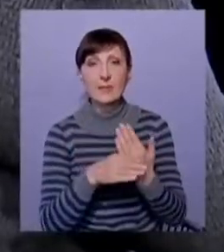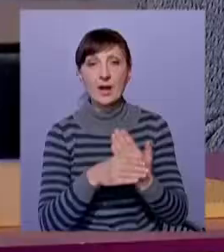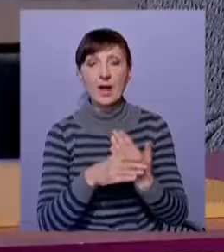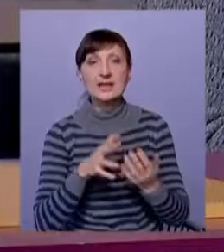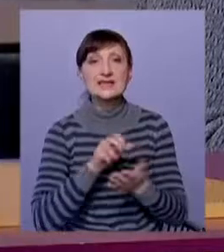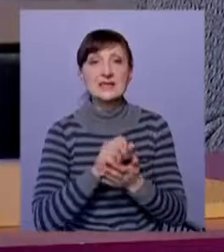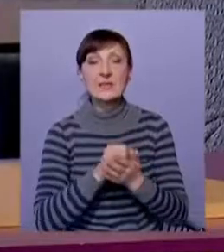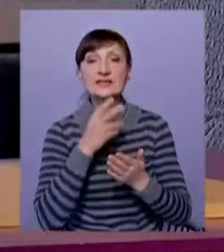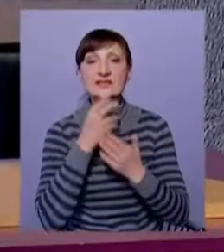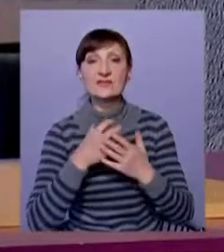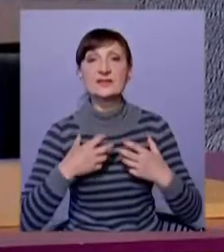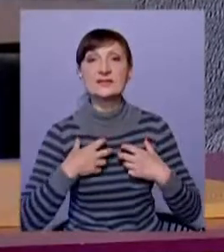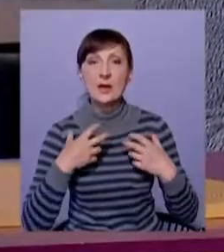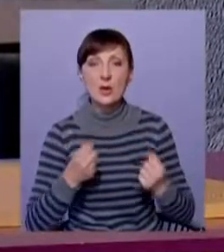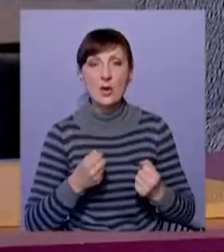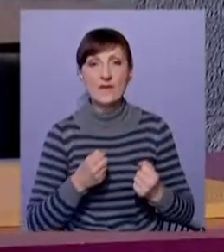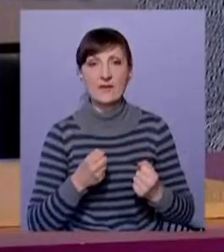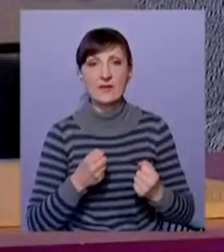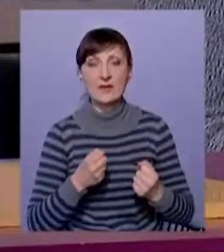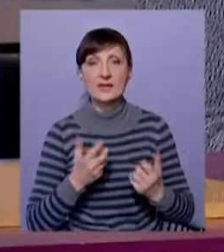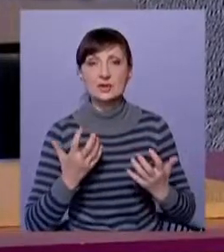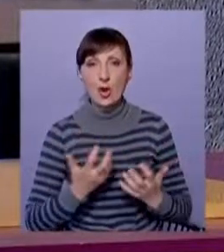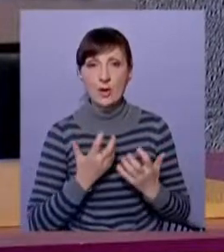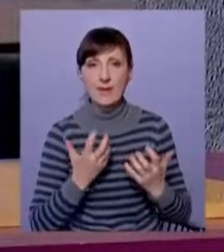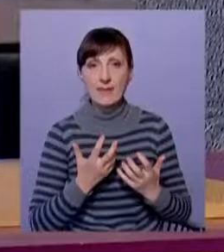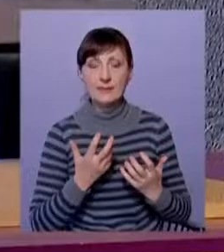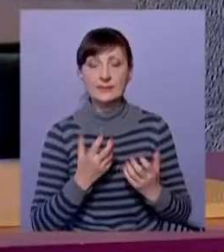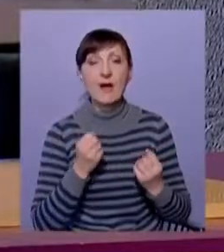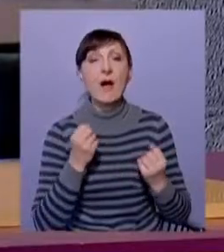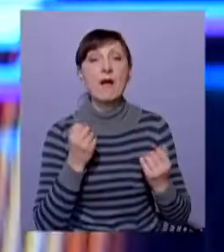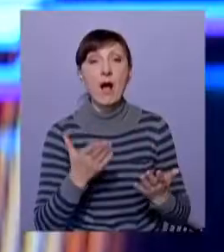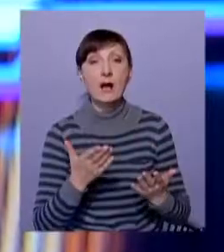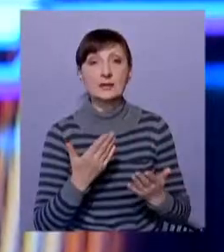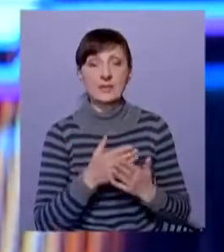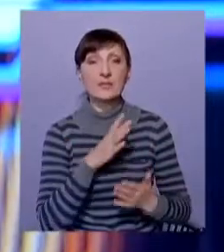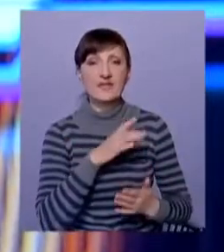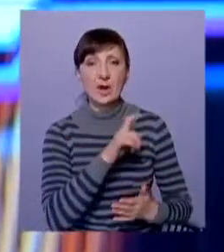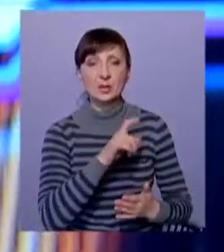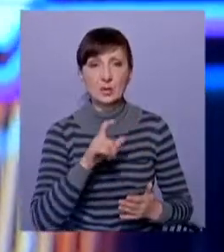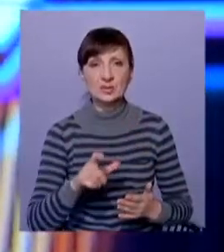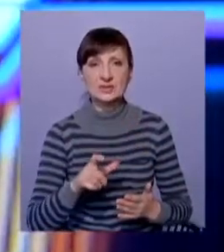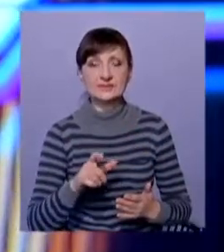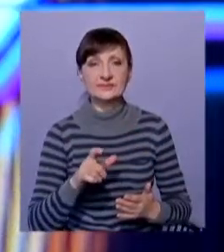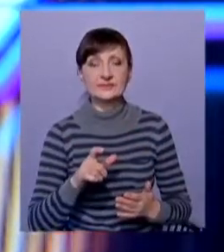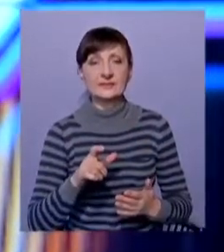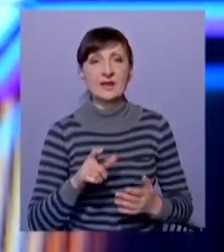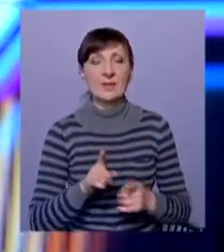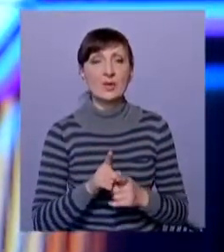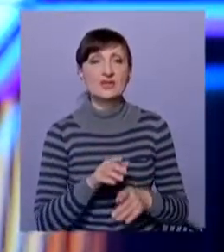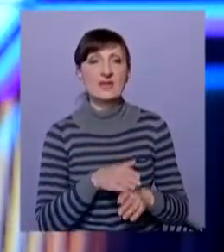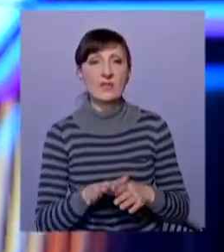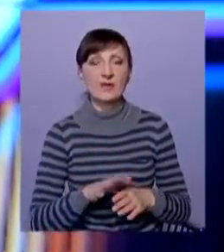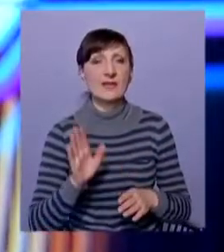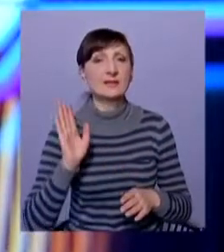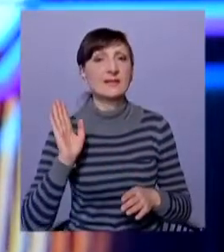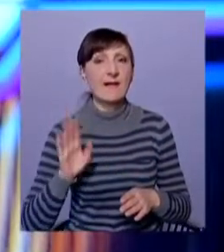поправлять свое здоровье. Как вы считаете, вот некая инертность некоторых горожан, в чем она заключается? То есть